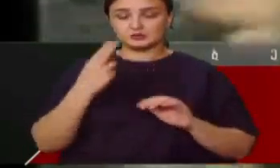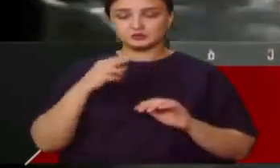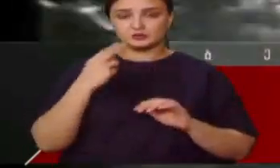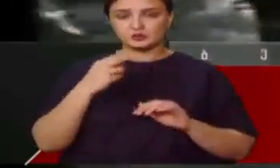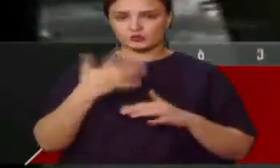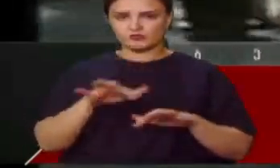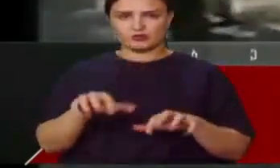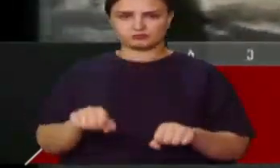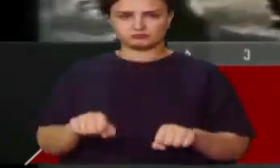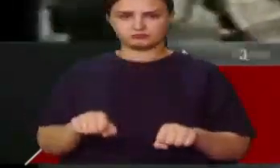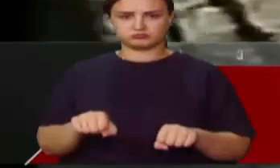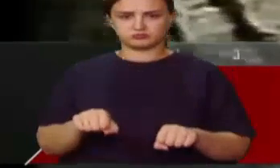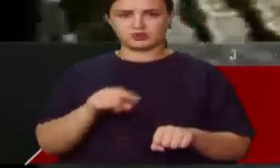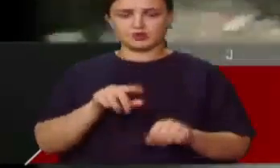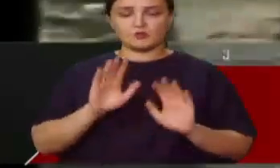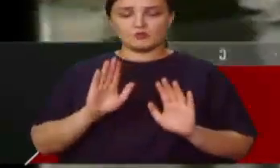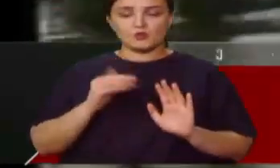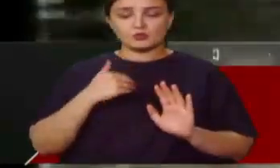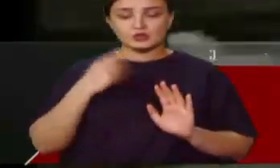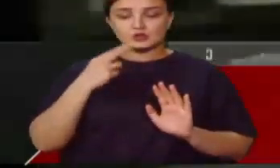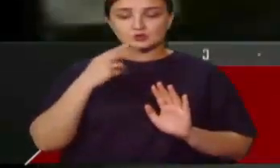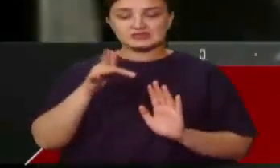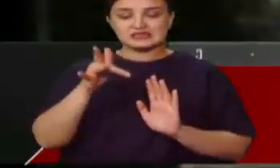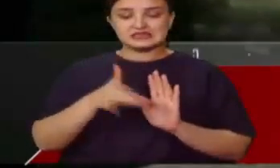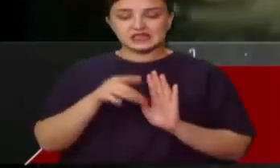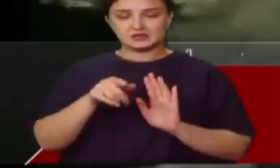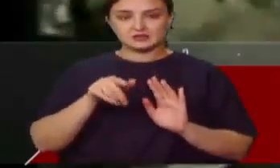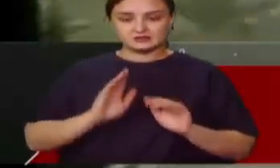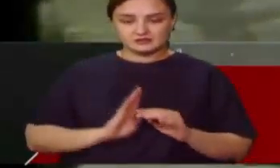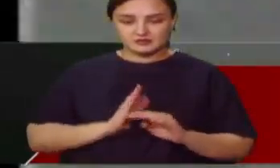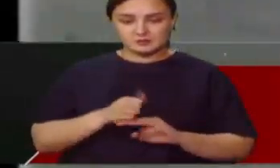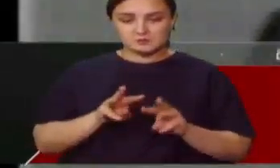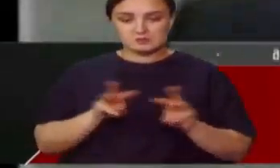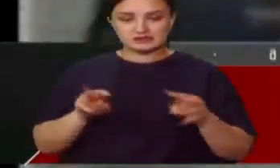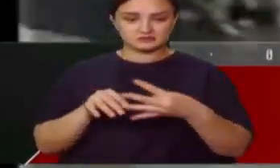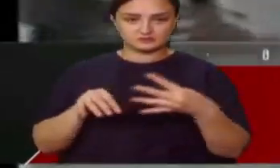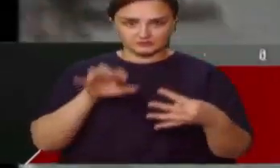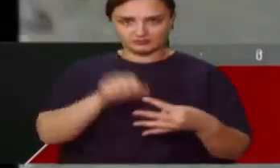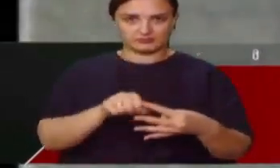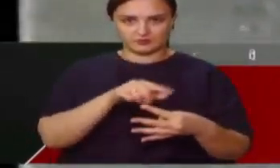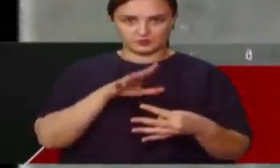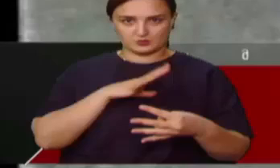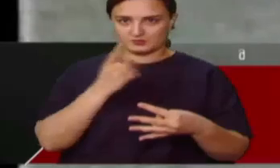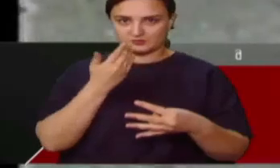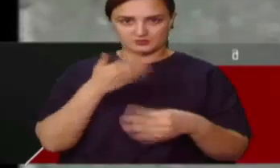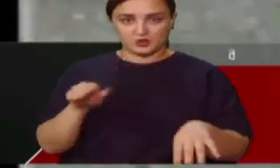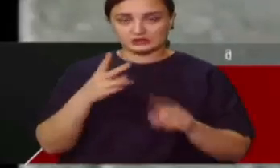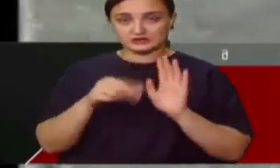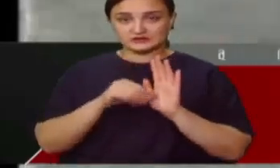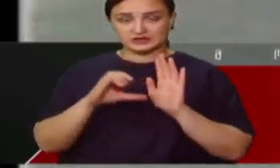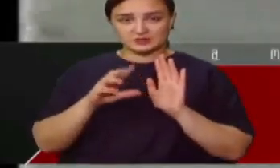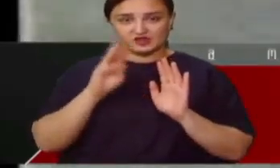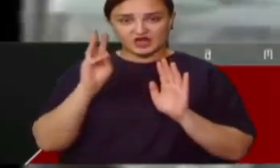ფაქტობრივად დაკავებული ჰქონდათ. Მათ ასაღები მხოლოდ სოხუმის ცენტრი და მინისტრთა საბჭო შენობა გარჩებოდათ. 26 სექტემბერს საღამოს სოხუმი